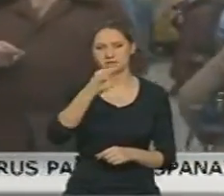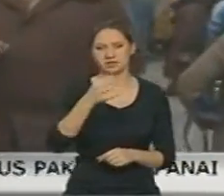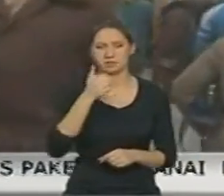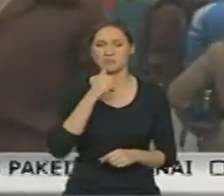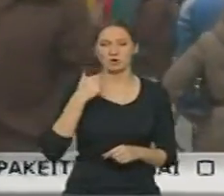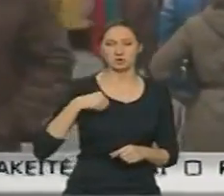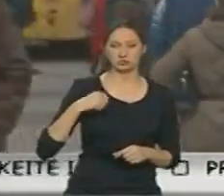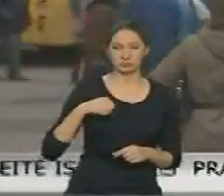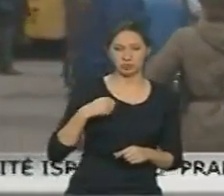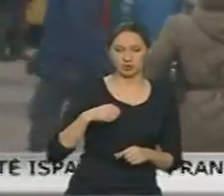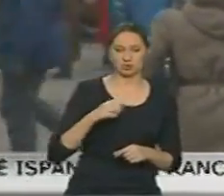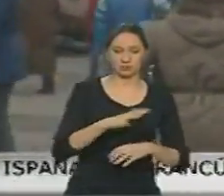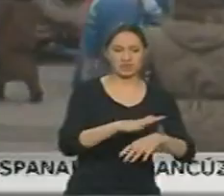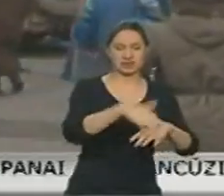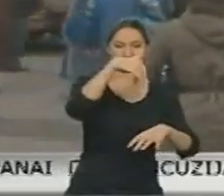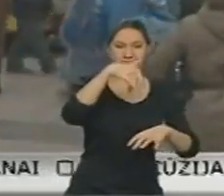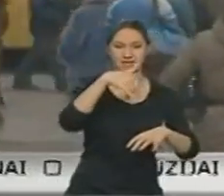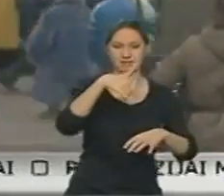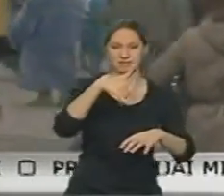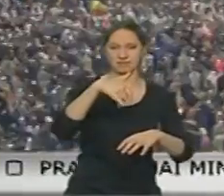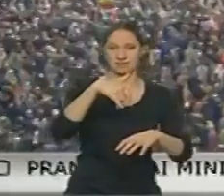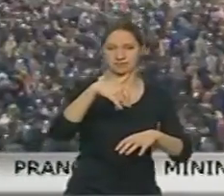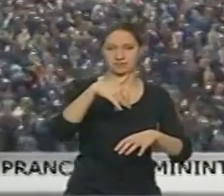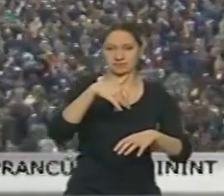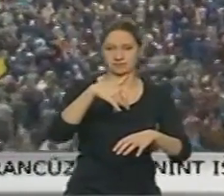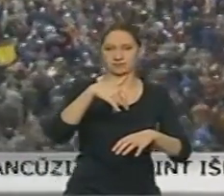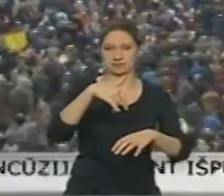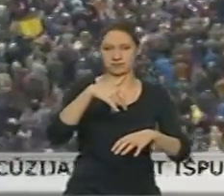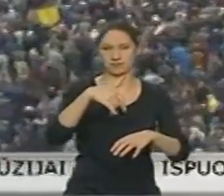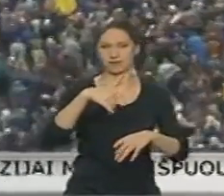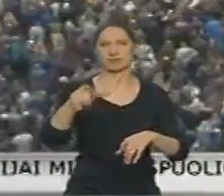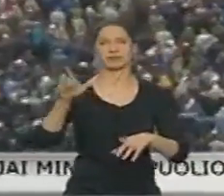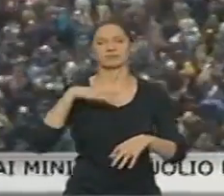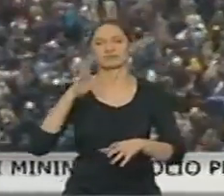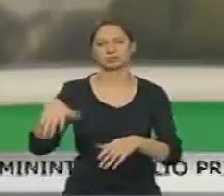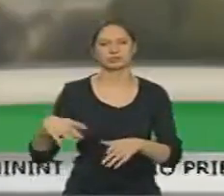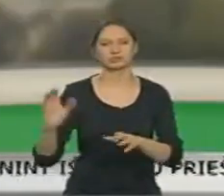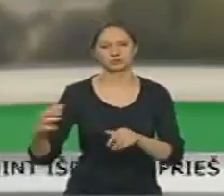minė susirinkusi prie Seimo, gynėjai agresijos būtų tikrai neatlaikę.